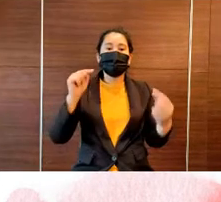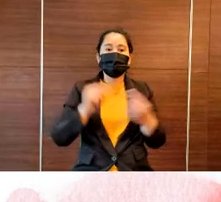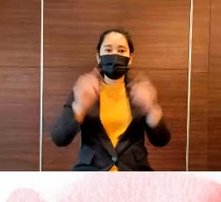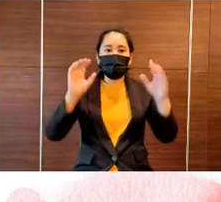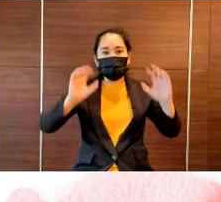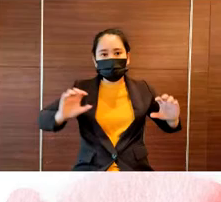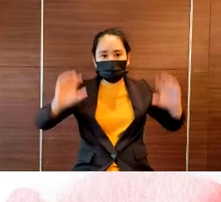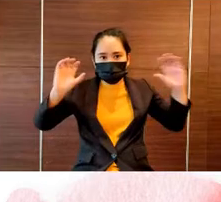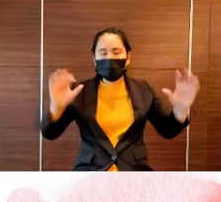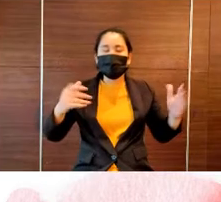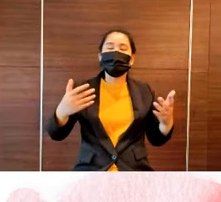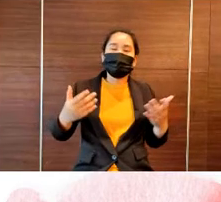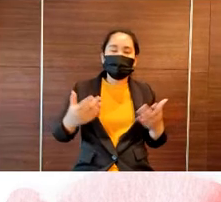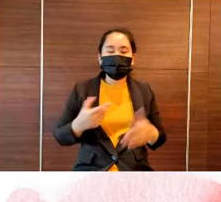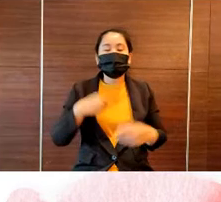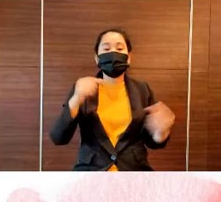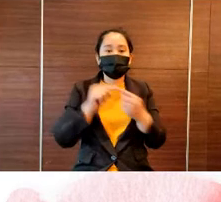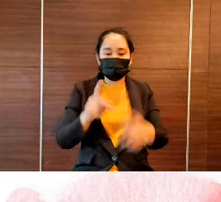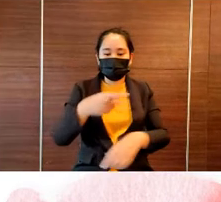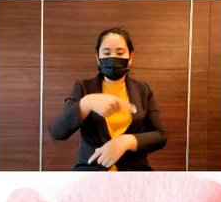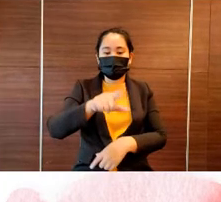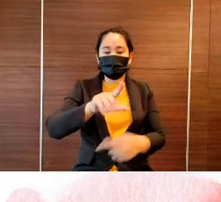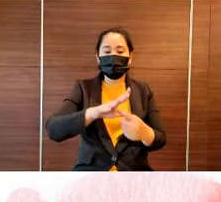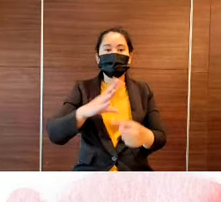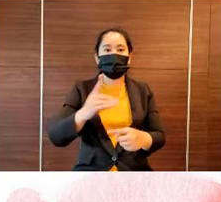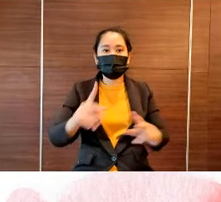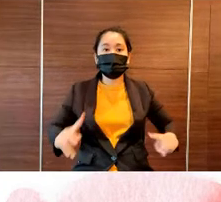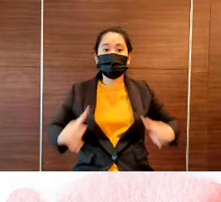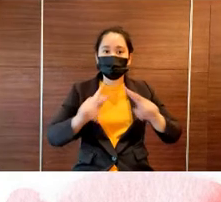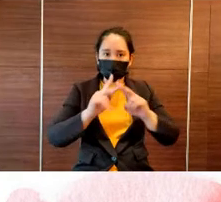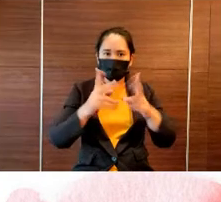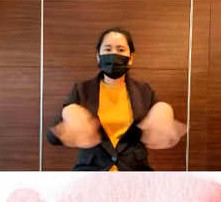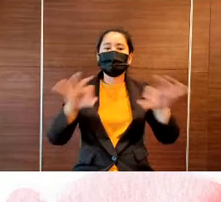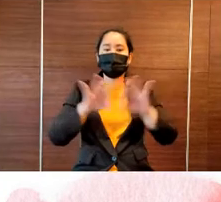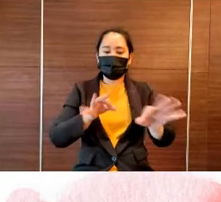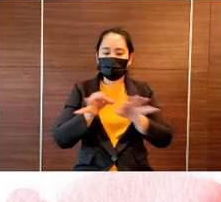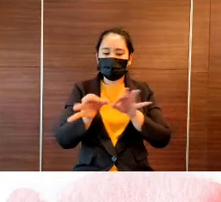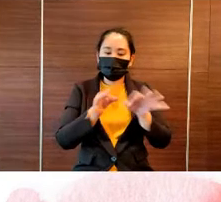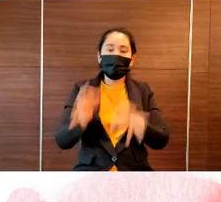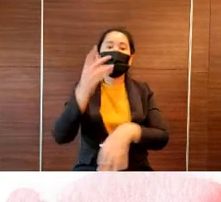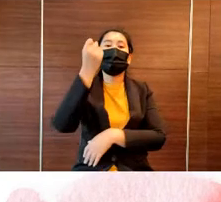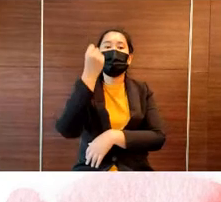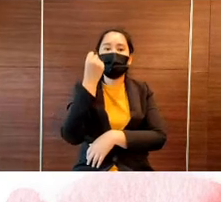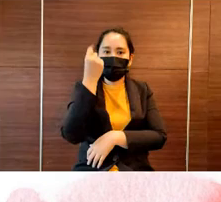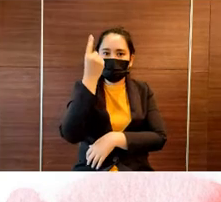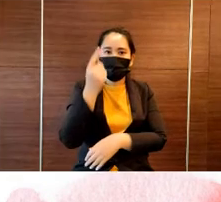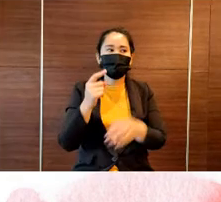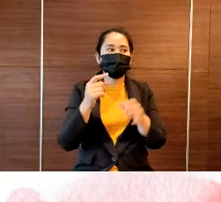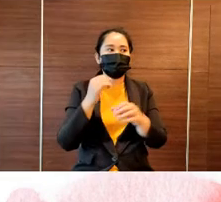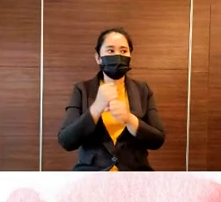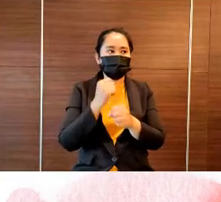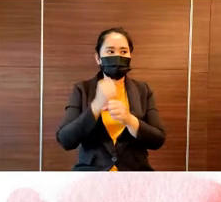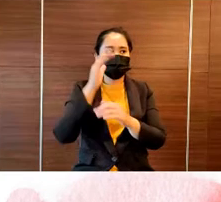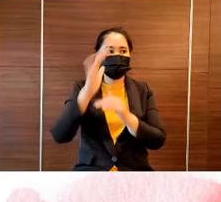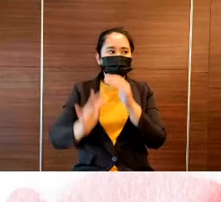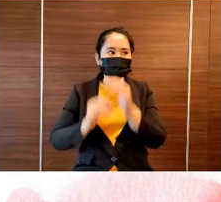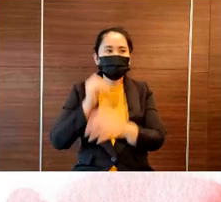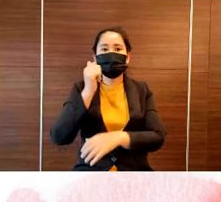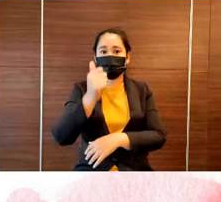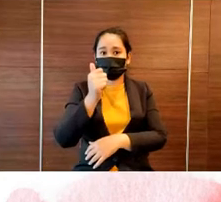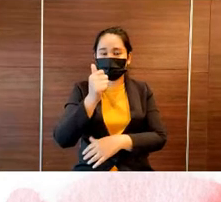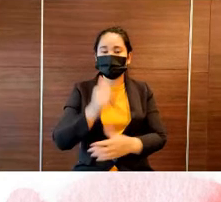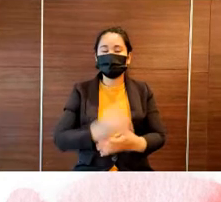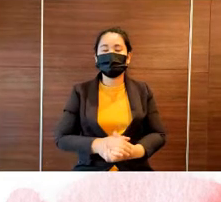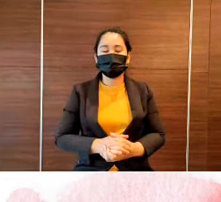และปลัดกระทรวงเองนะครับนะตัวนี้ต้องให้เข้าใจนะเพราะถ้าไม่ทำให้ดีทุกคนมันแย่ไปหมด